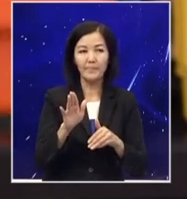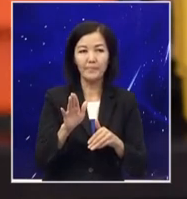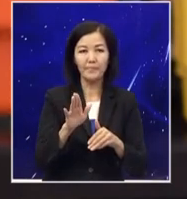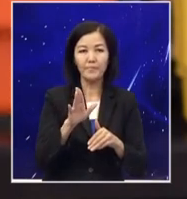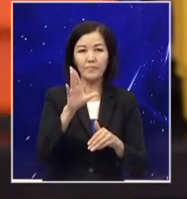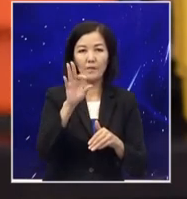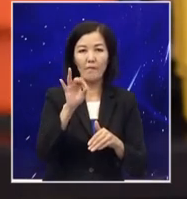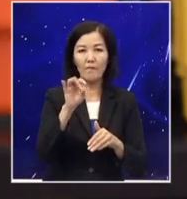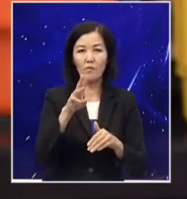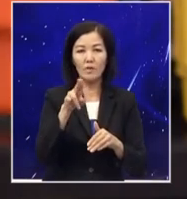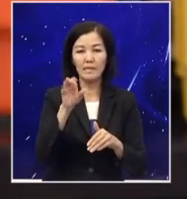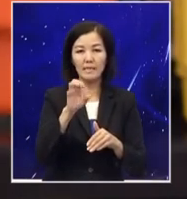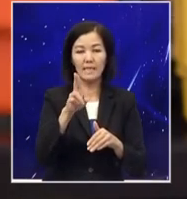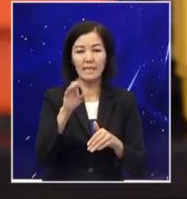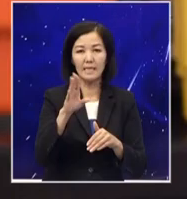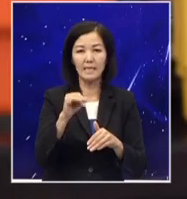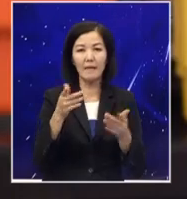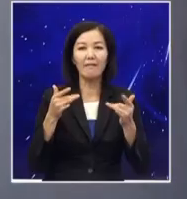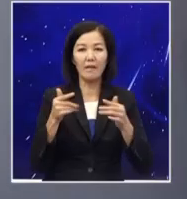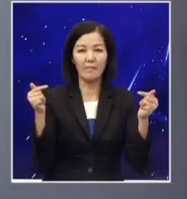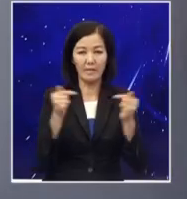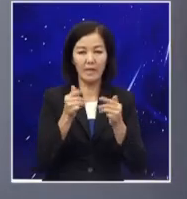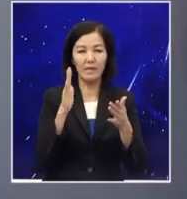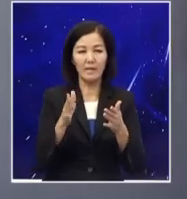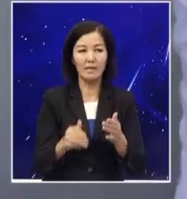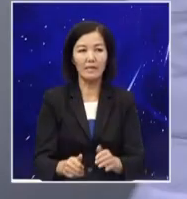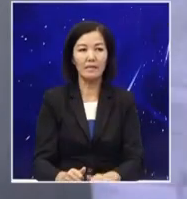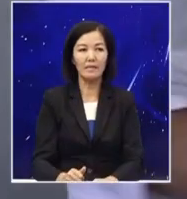ворскі стандарттарының талаптарына сәйкес келеді.